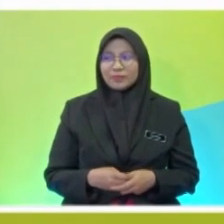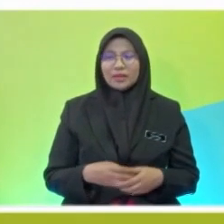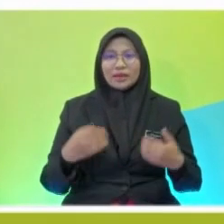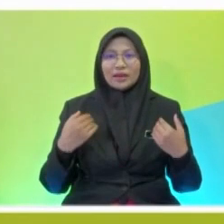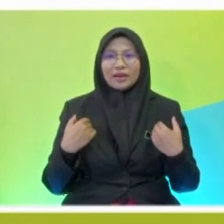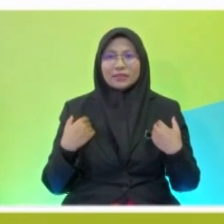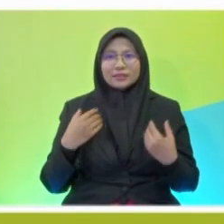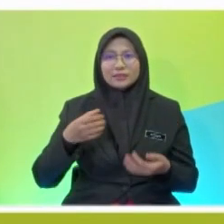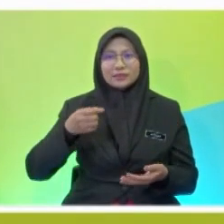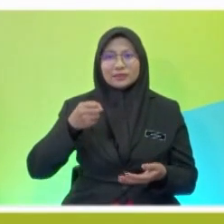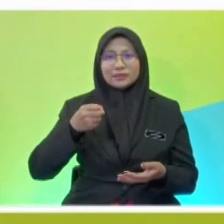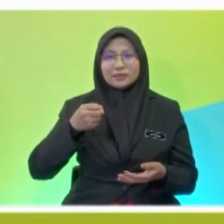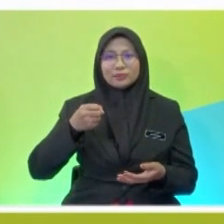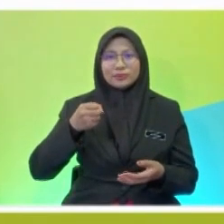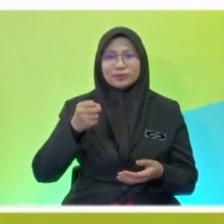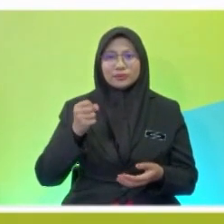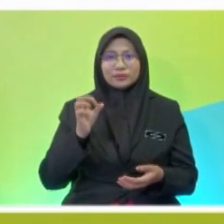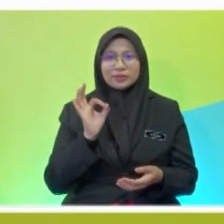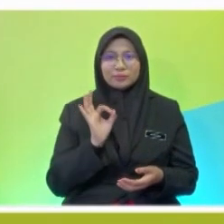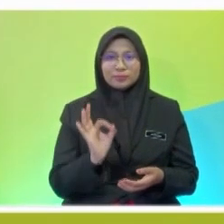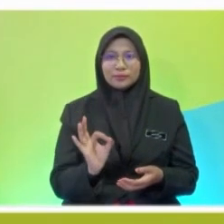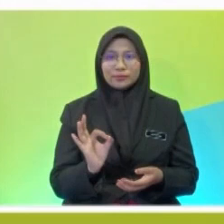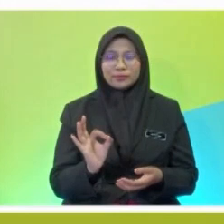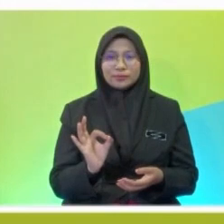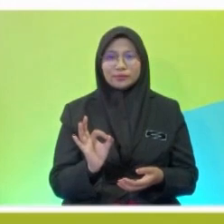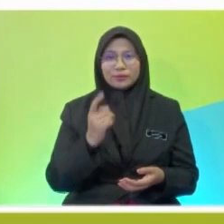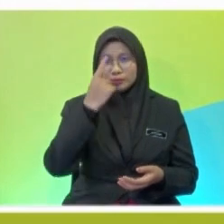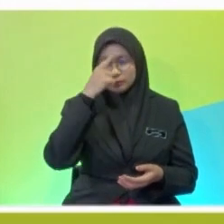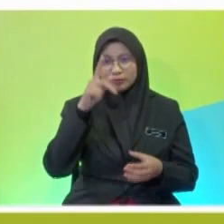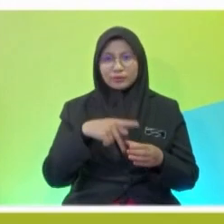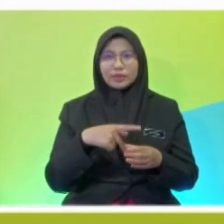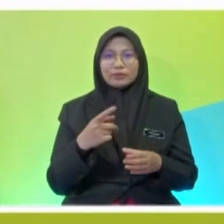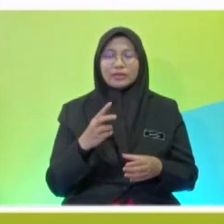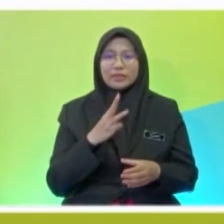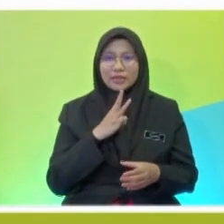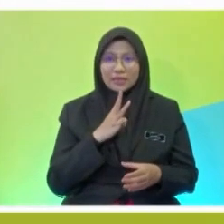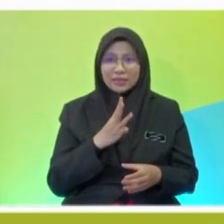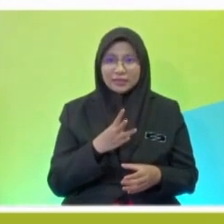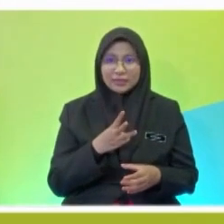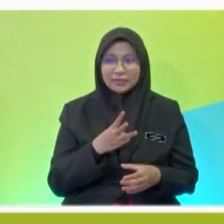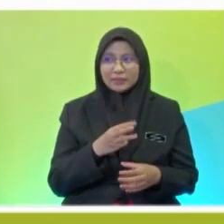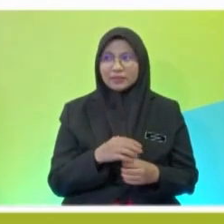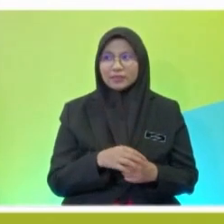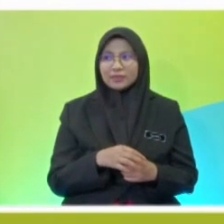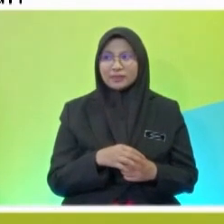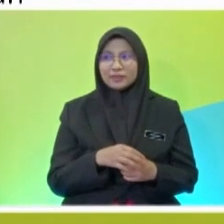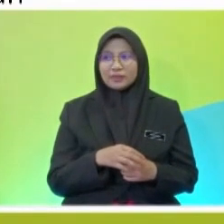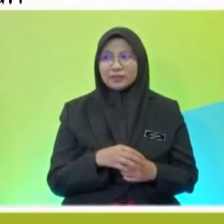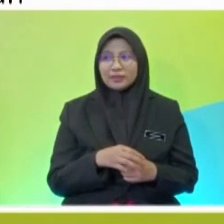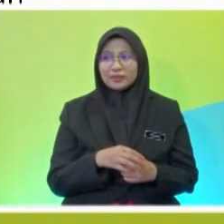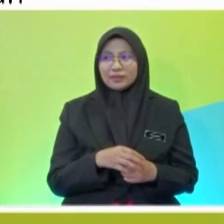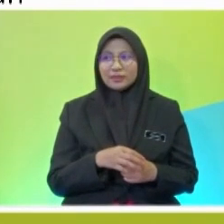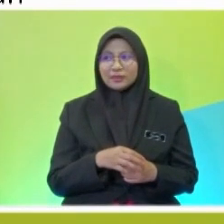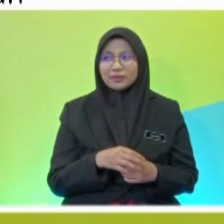bukaan pada botol yang sangat kritis ya kemudian seterusnya bagian tepi tersebut terdapat satu